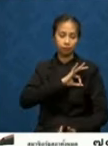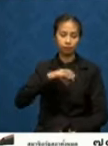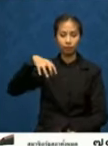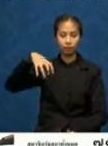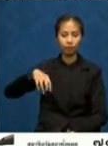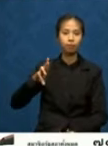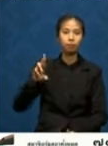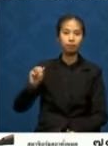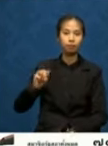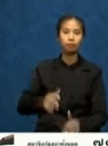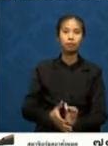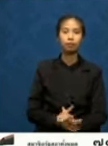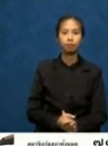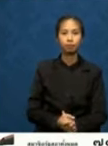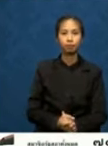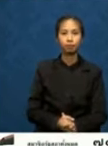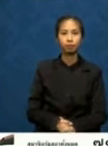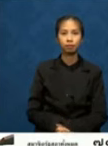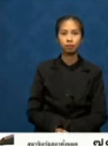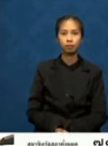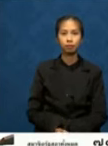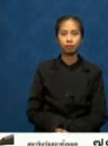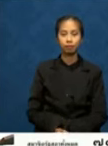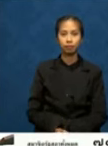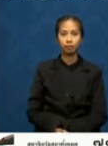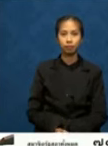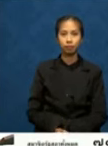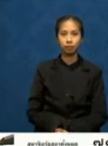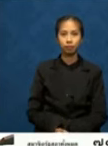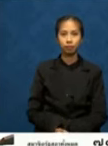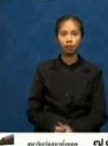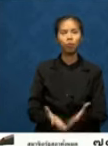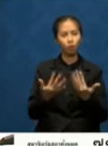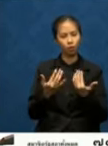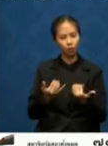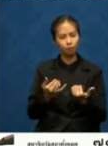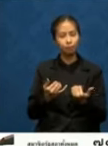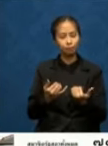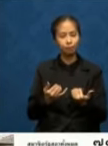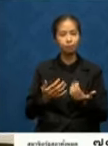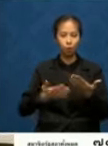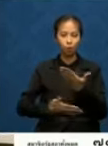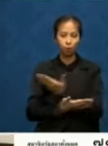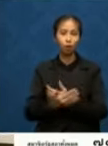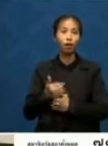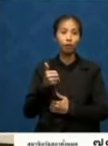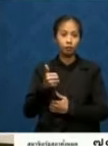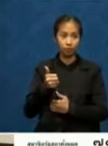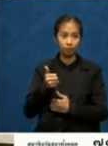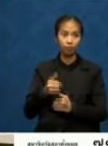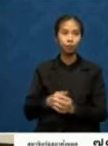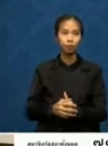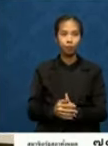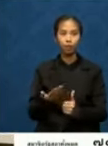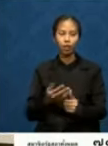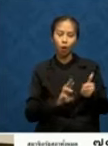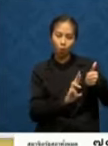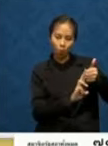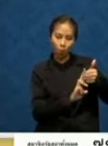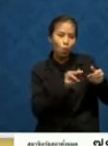ก็เรียนท่านประธานว่าก็นับว่าเป็นจังหวะดีที่ท่านรองปานปรีอยู่ที่นี่ด้วย